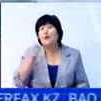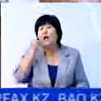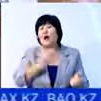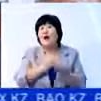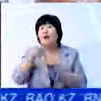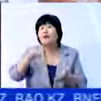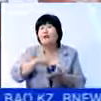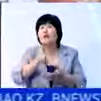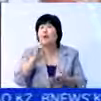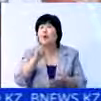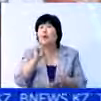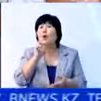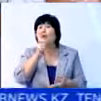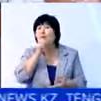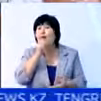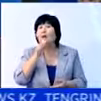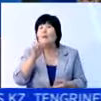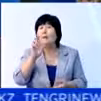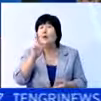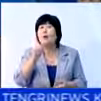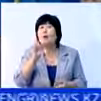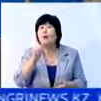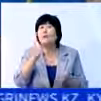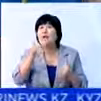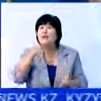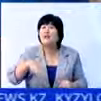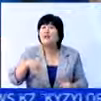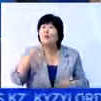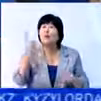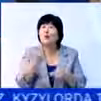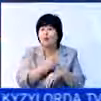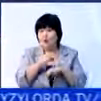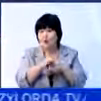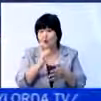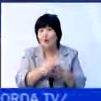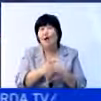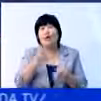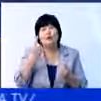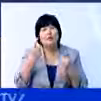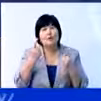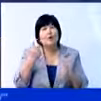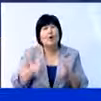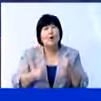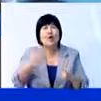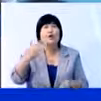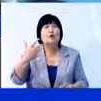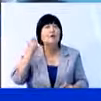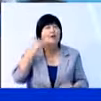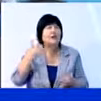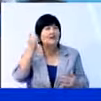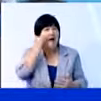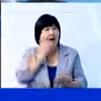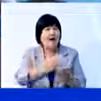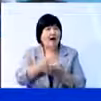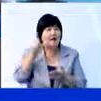ардагерлер арасындағы Қорқыт Баба кубогіне арналған халықаралық турнир еліміз бойынша тұңғыш рет өткізіліп отыр. Дөбірлі додаға 55 жастан асқан ардагер